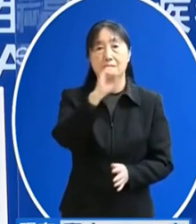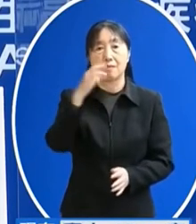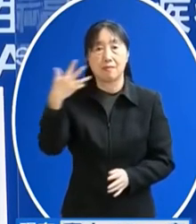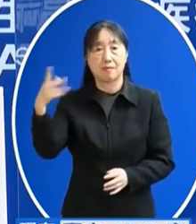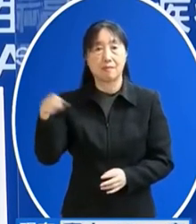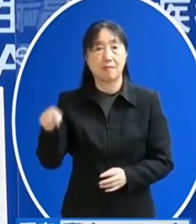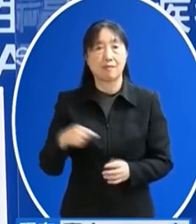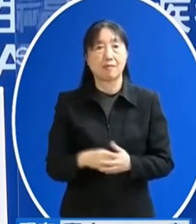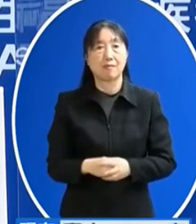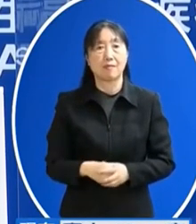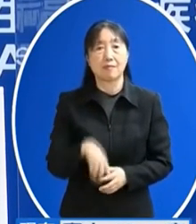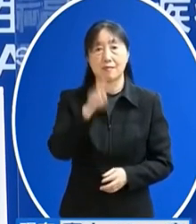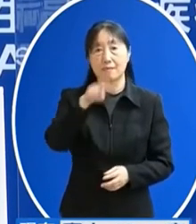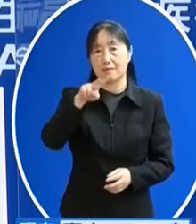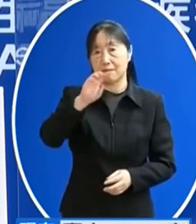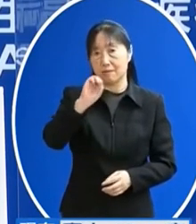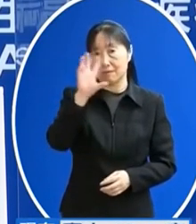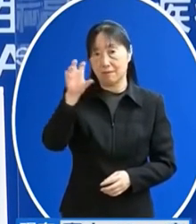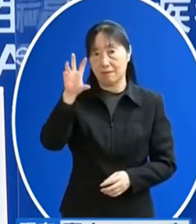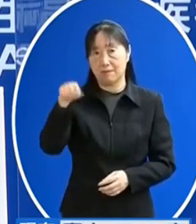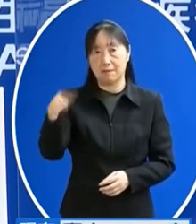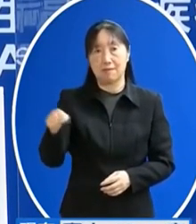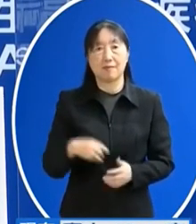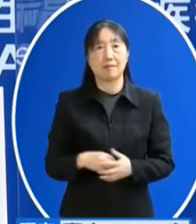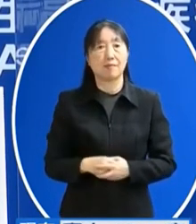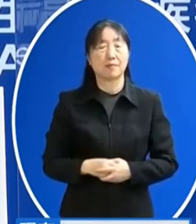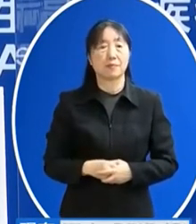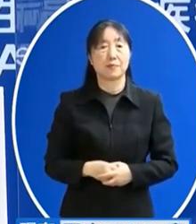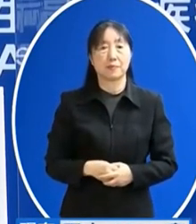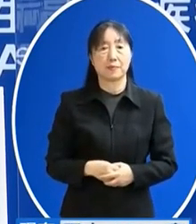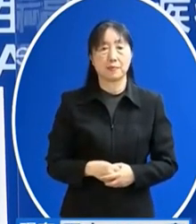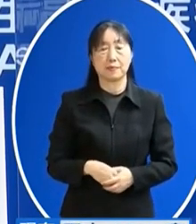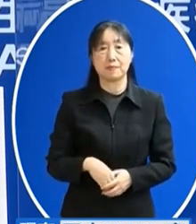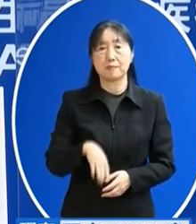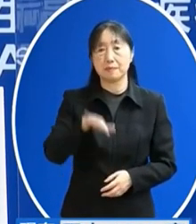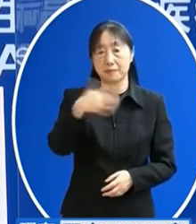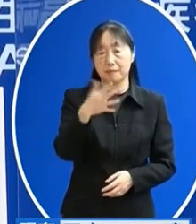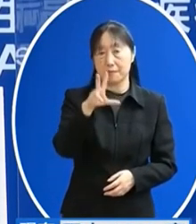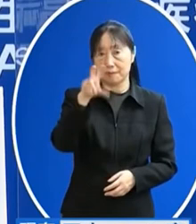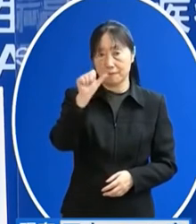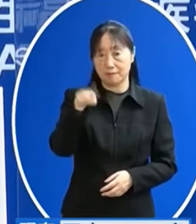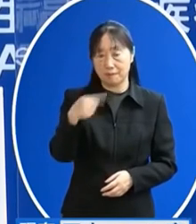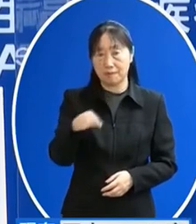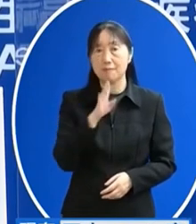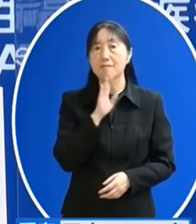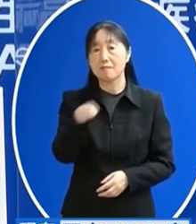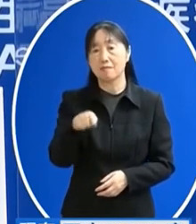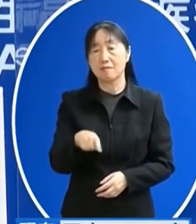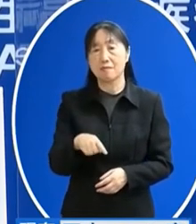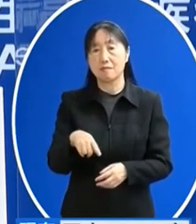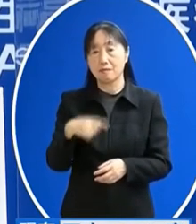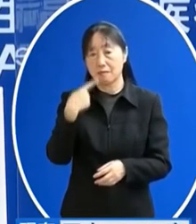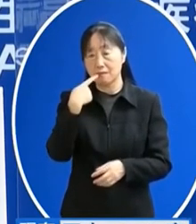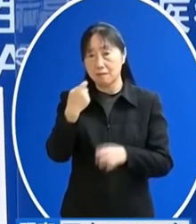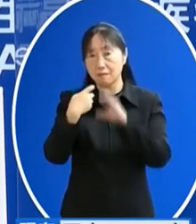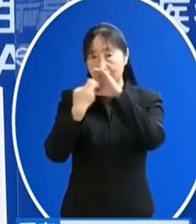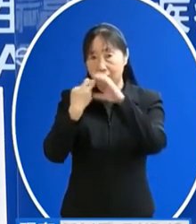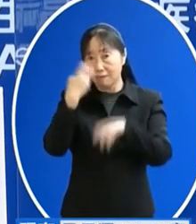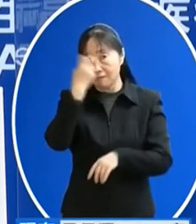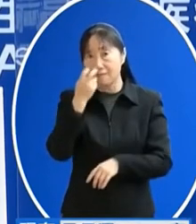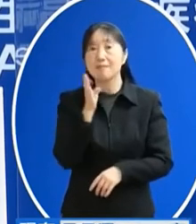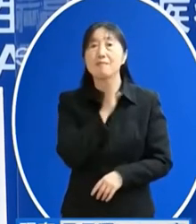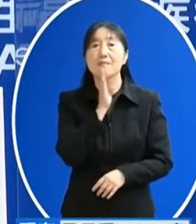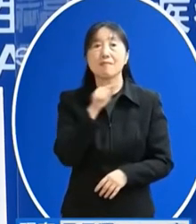人，2088人，那这575人在不需要裁的主要是包